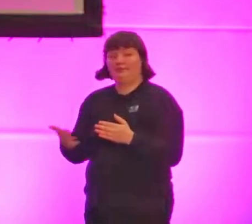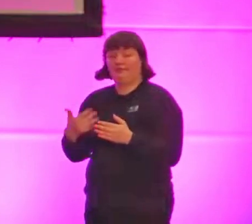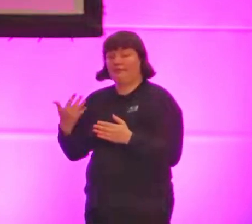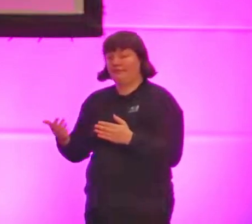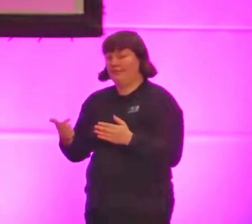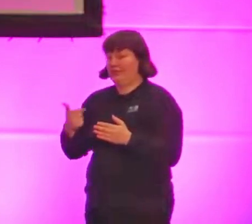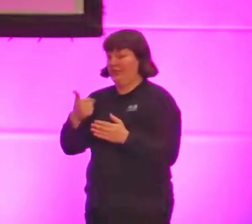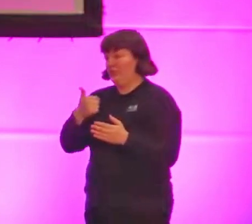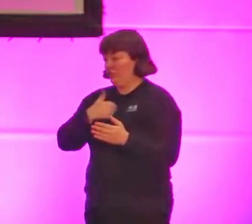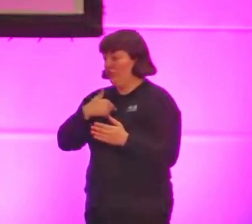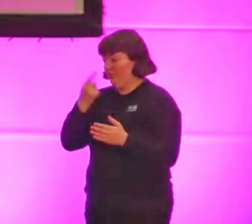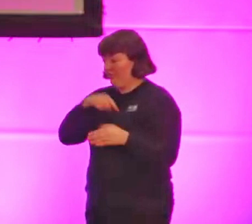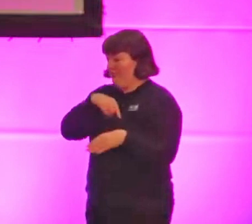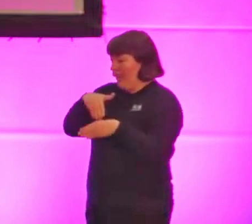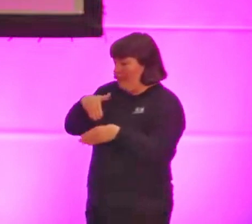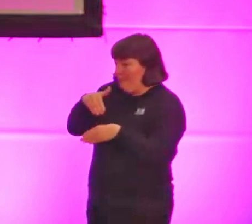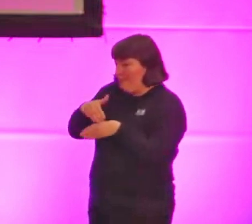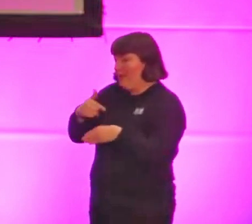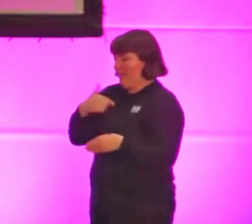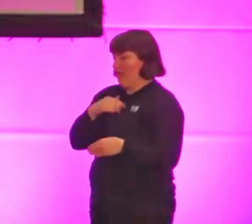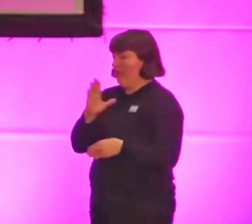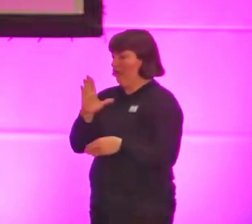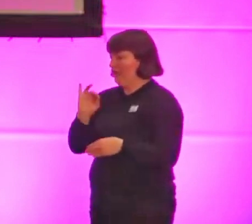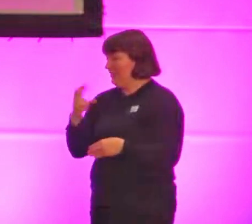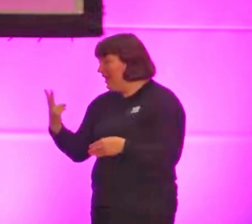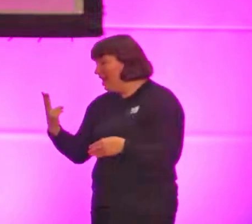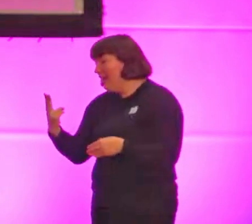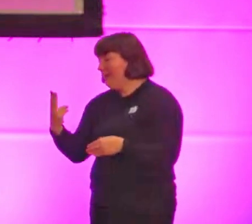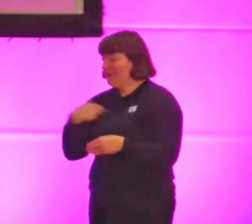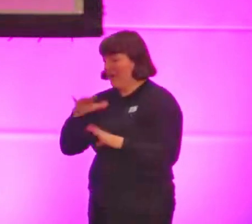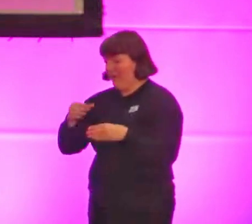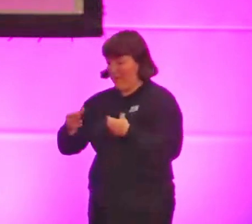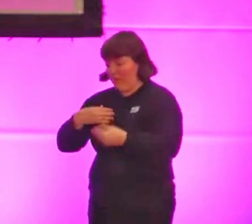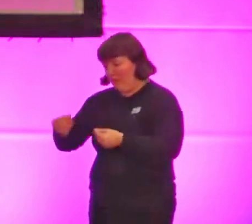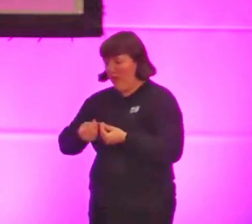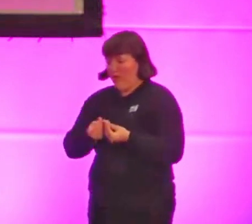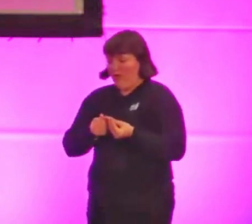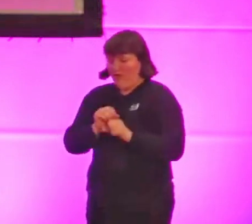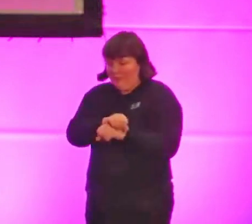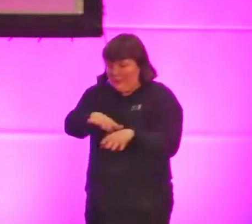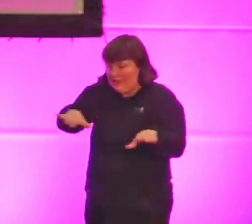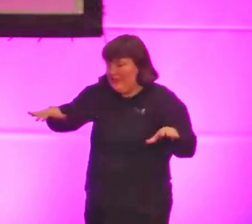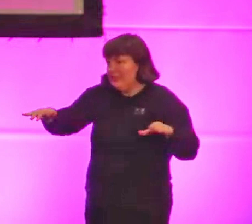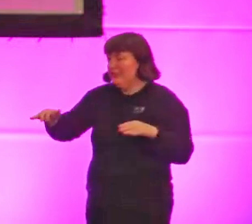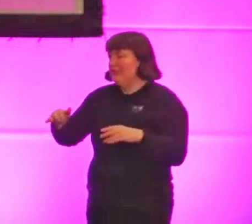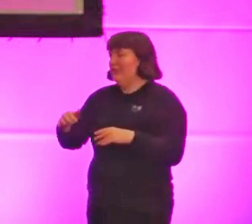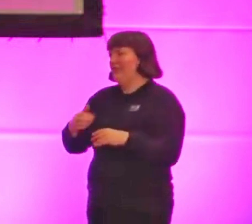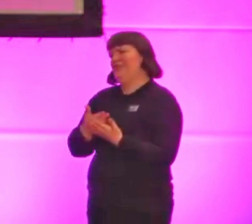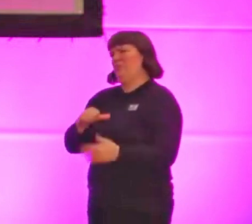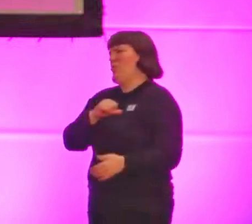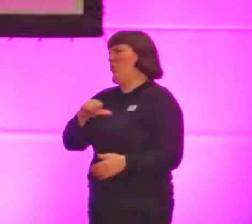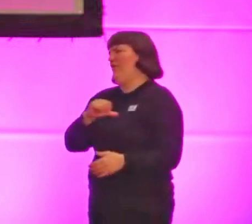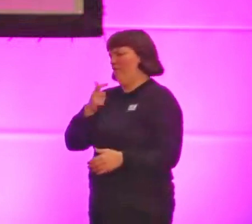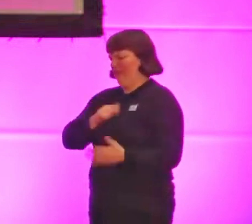att jag var anmäld, att jag var jävig enligt advokaterna, att jag hade läckt material och så vidare. Och då, det var inte så roligt